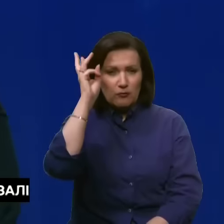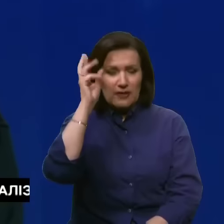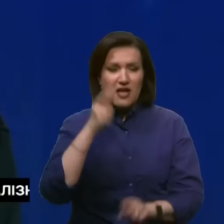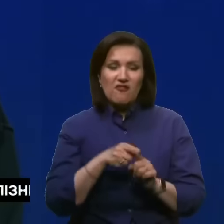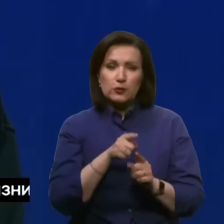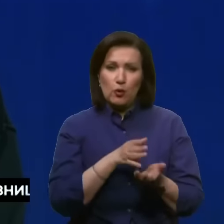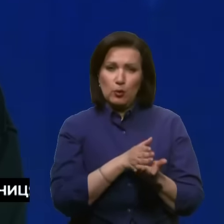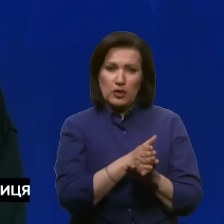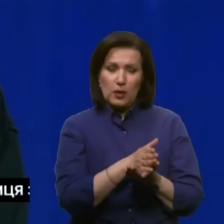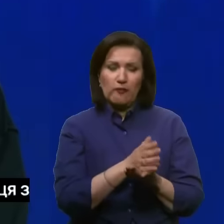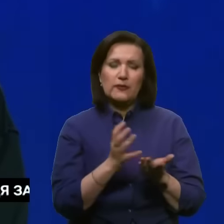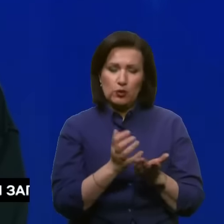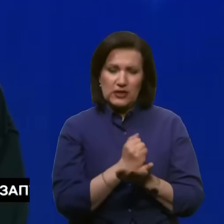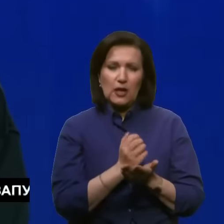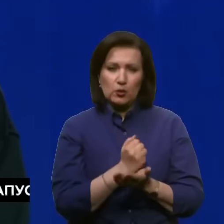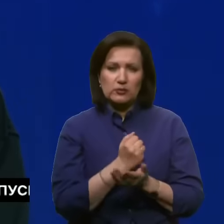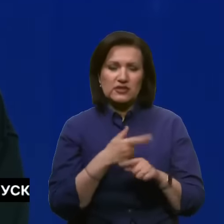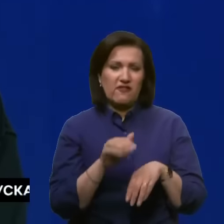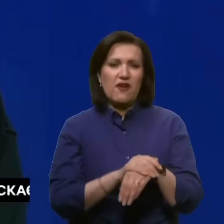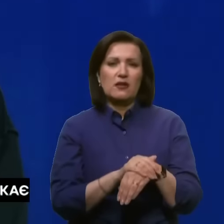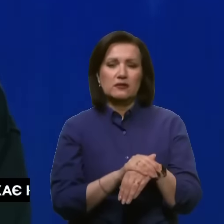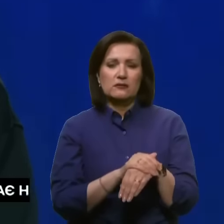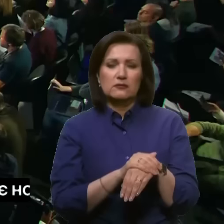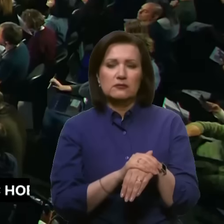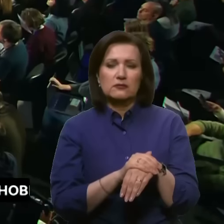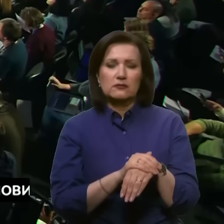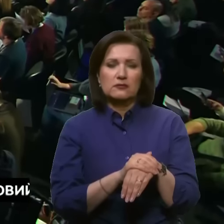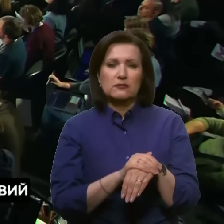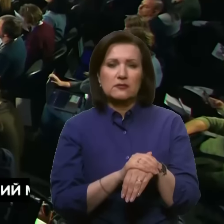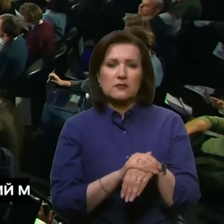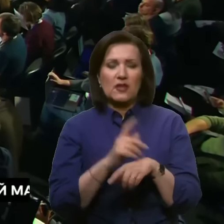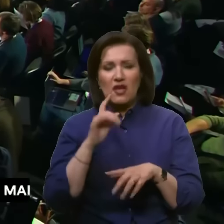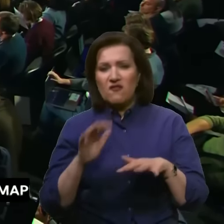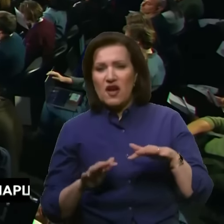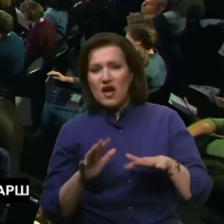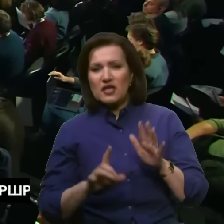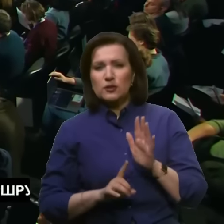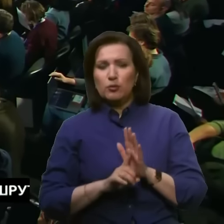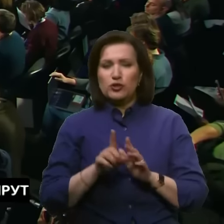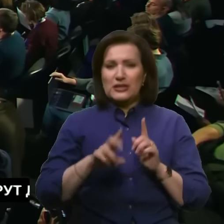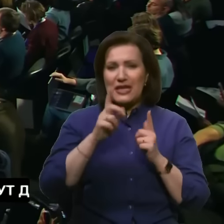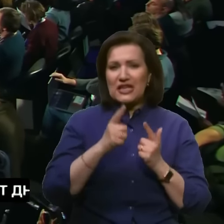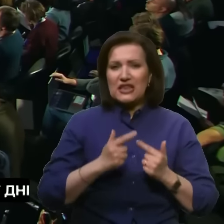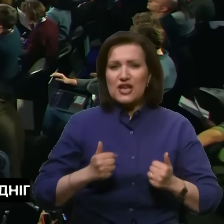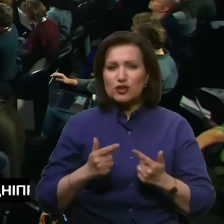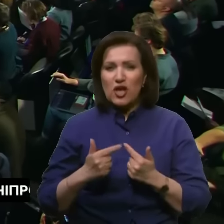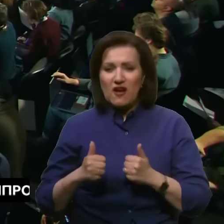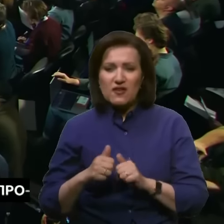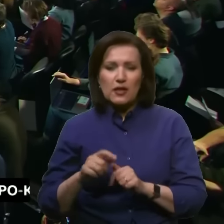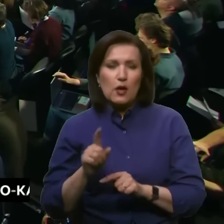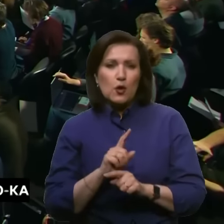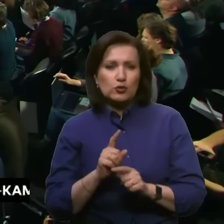цьому треку. Досягли успіху. Це факт. Вагатися почали деякі держави.